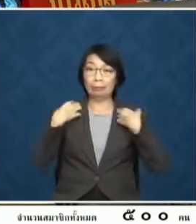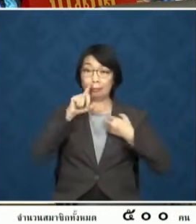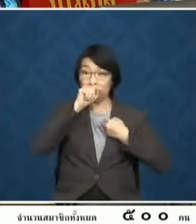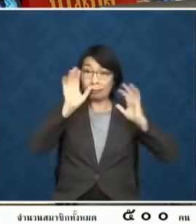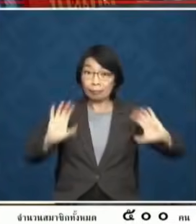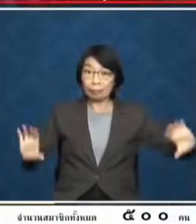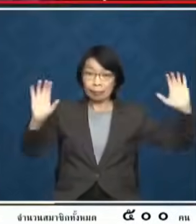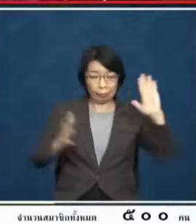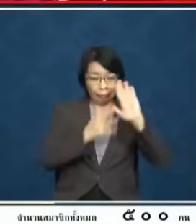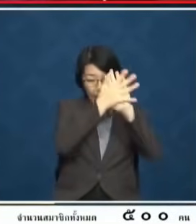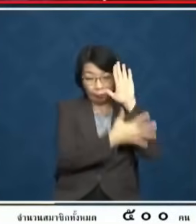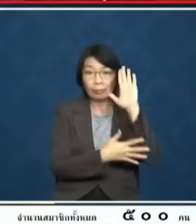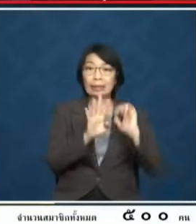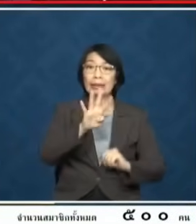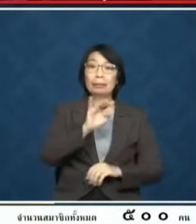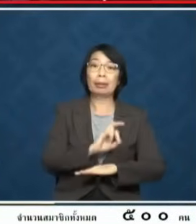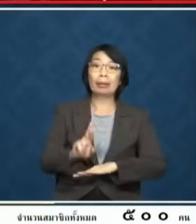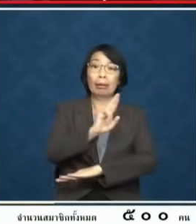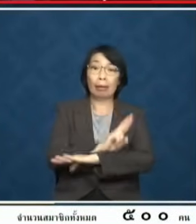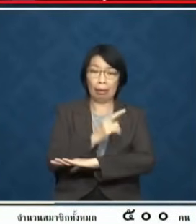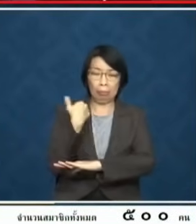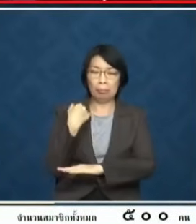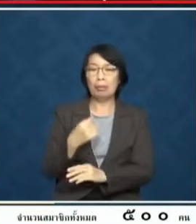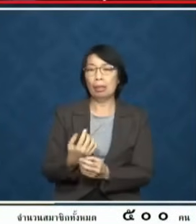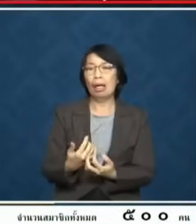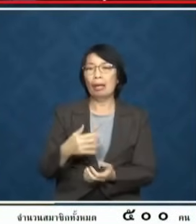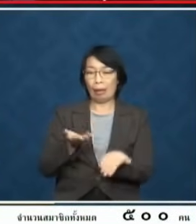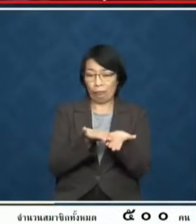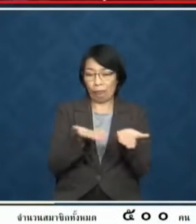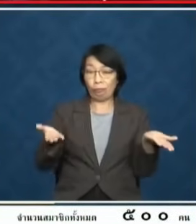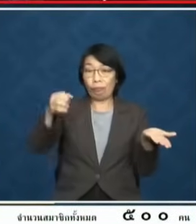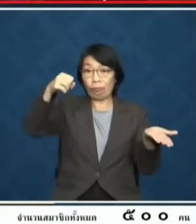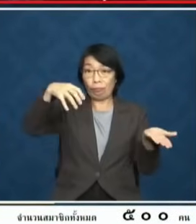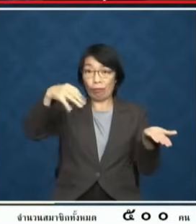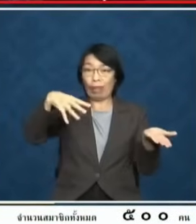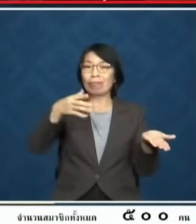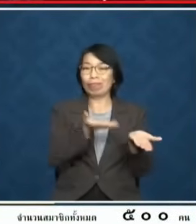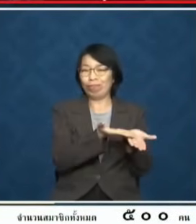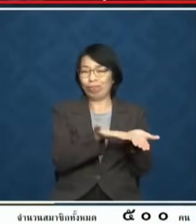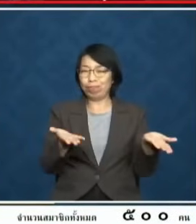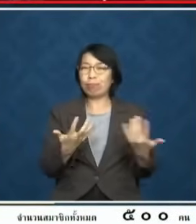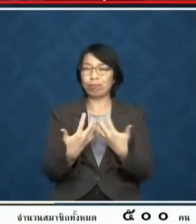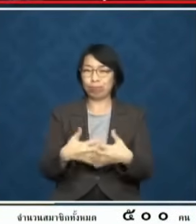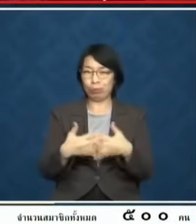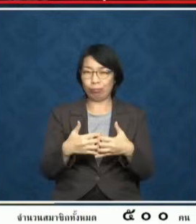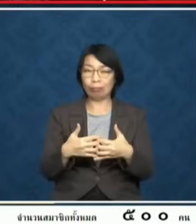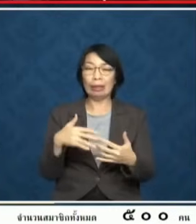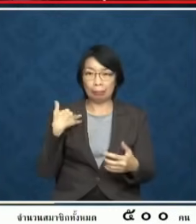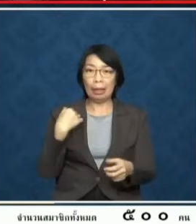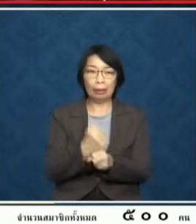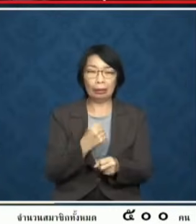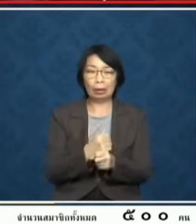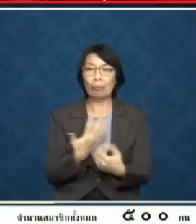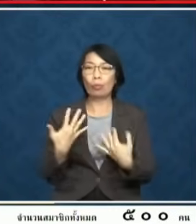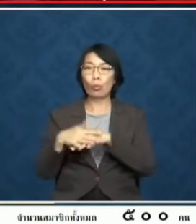จำนวน 4,000ไร่ค่ะผลิตไฟฟ้าและพลังงานแสงอาทิตย์หรือที่เรียกกันว่าโซลารฟาร์มค่ะร่วมกัน